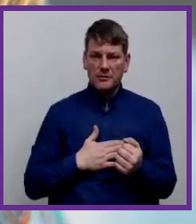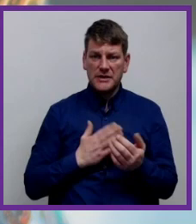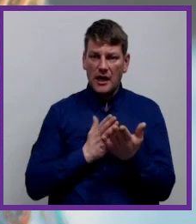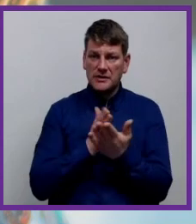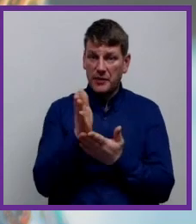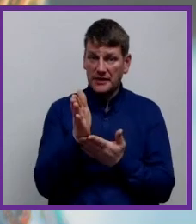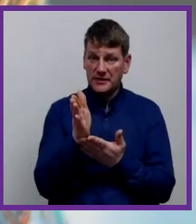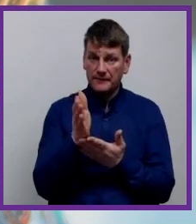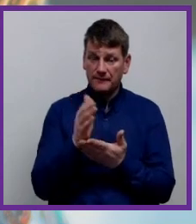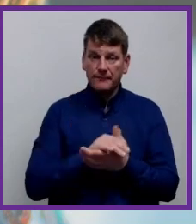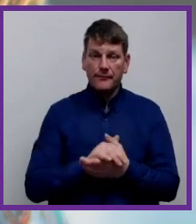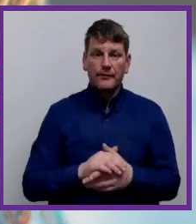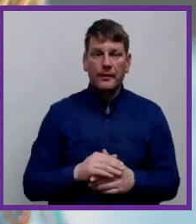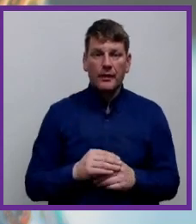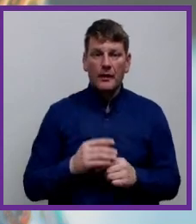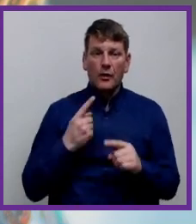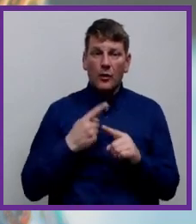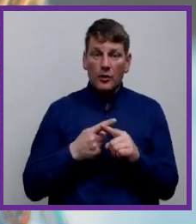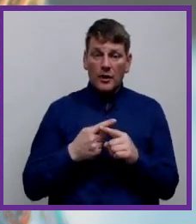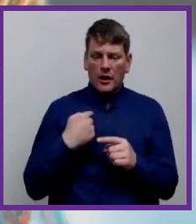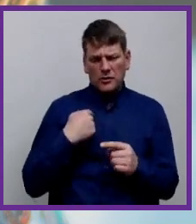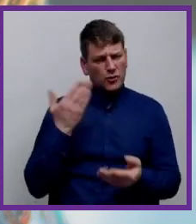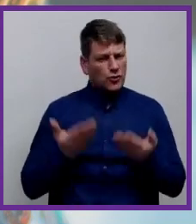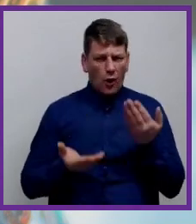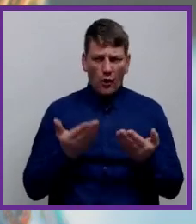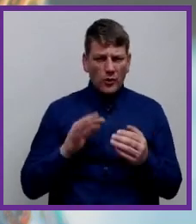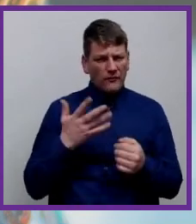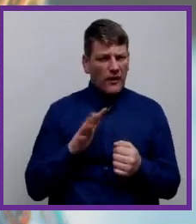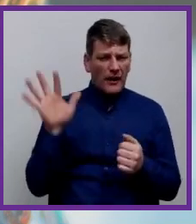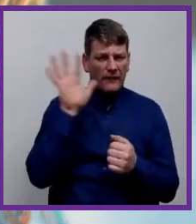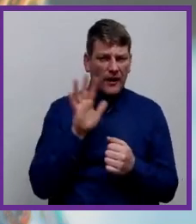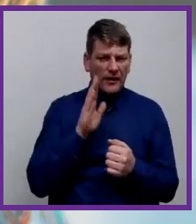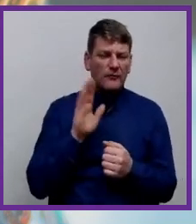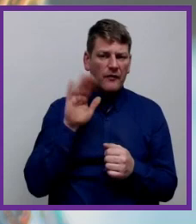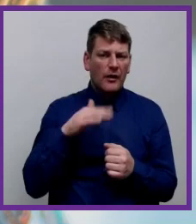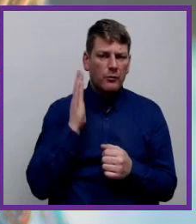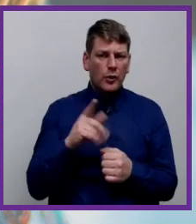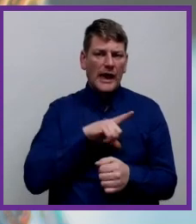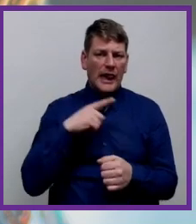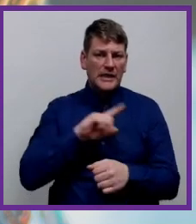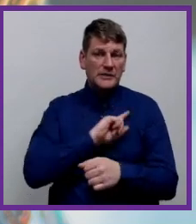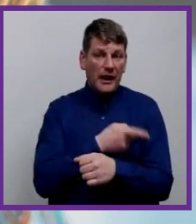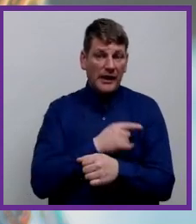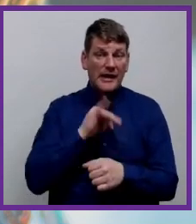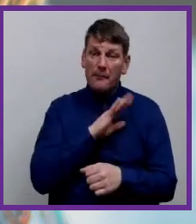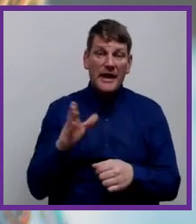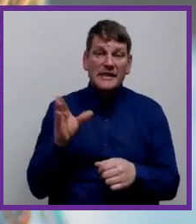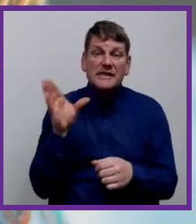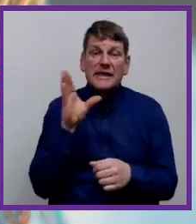aspekts. Un es šaubos, vai valsts varbūt ilgtspējīgi, ja mēs